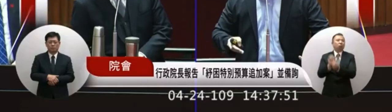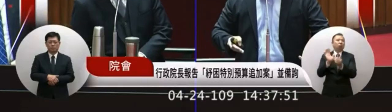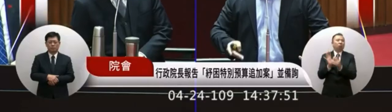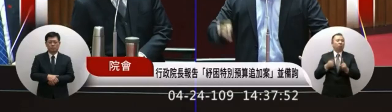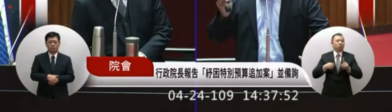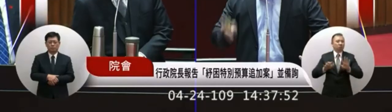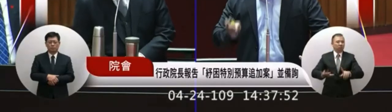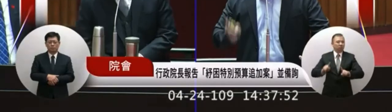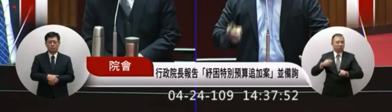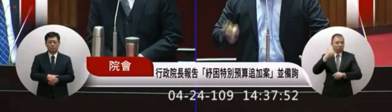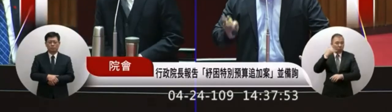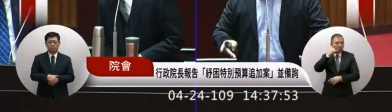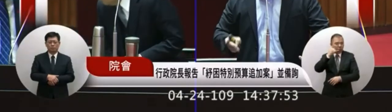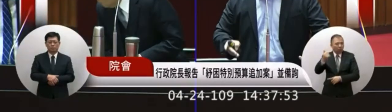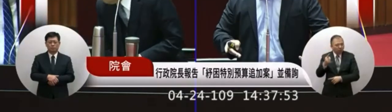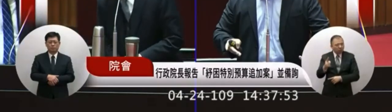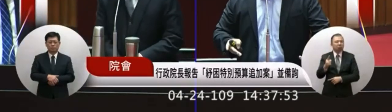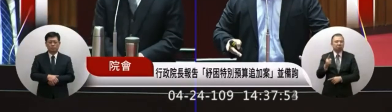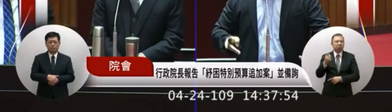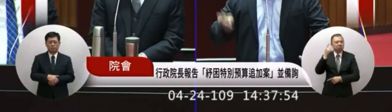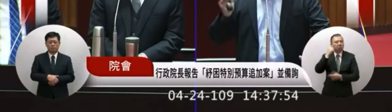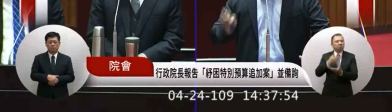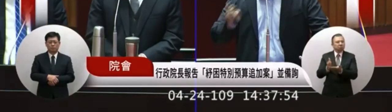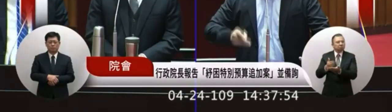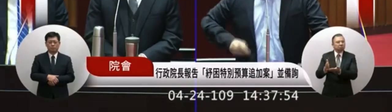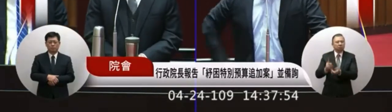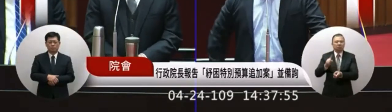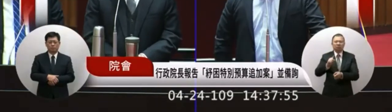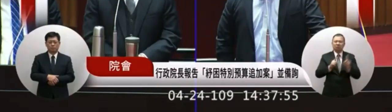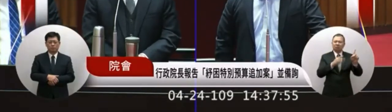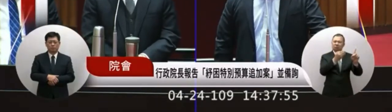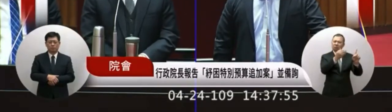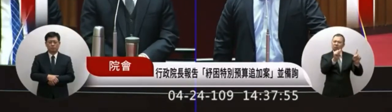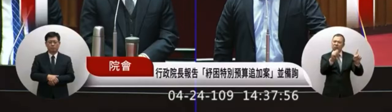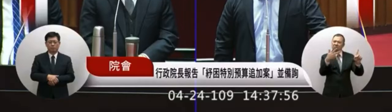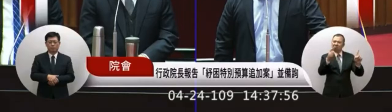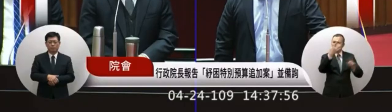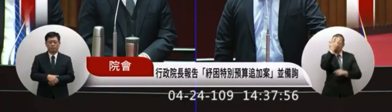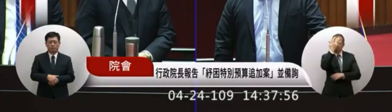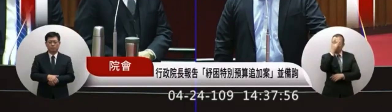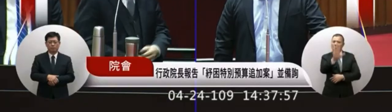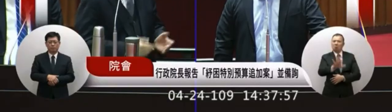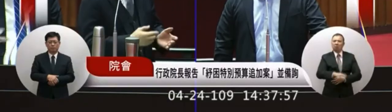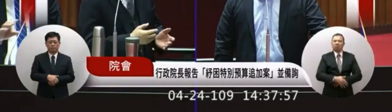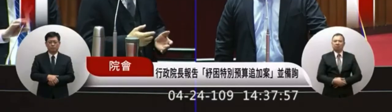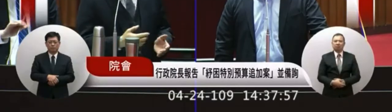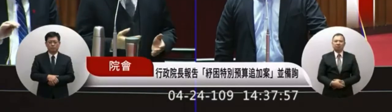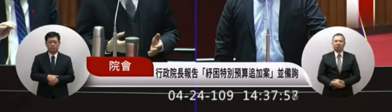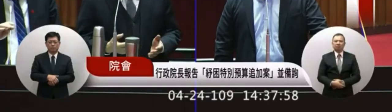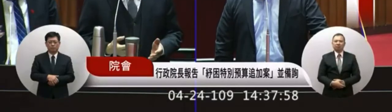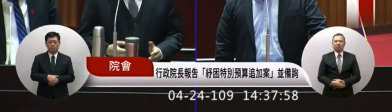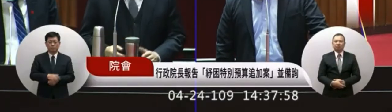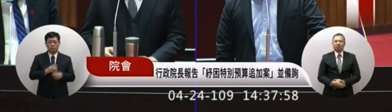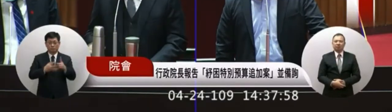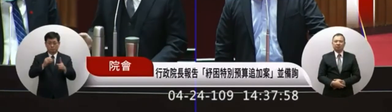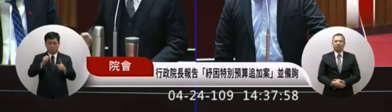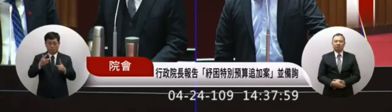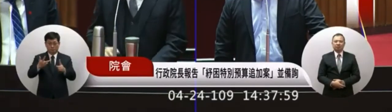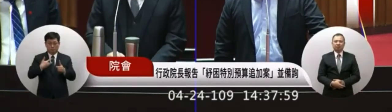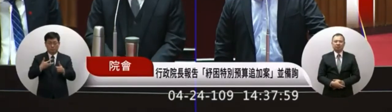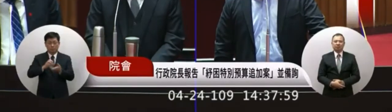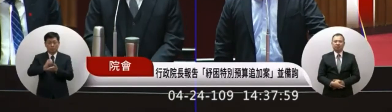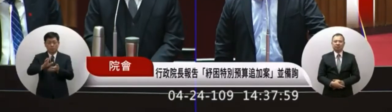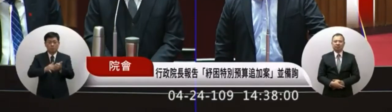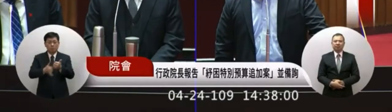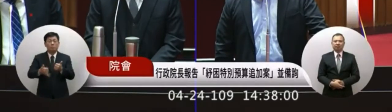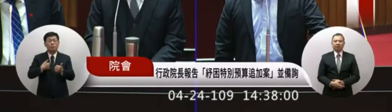问题。啊，即马1957卡吼，有足嘛是够足大的问题。 好，来 建五七的部分， 甲阮报